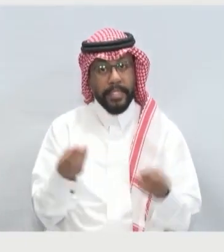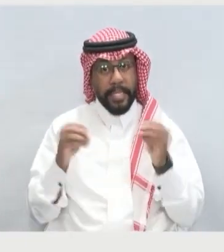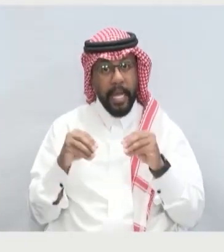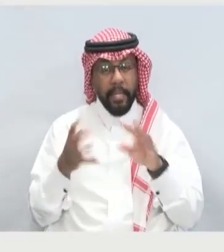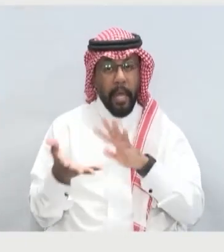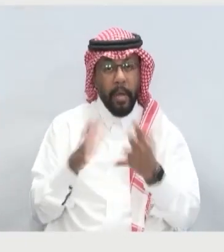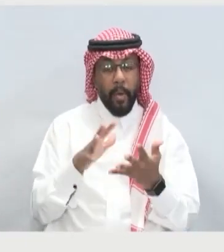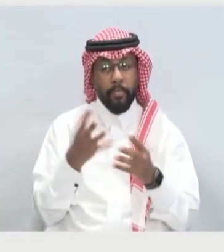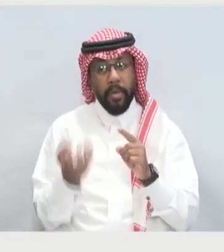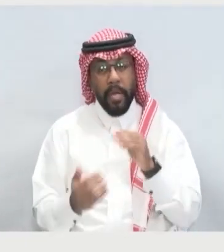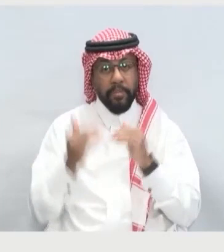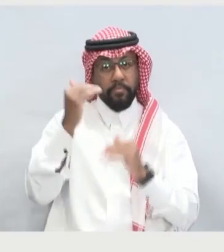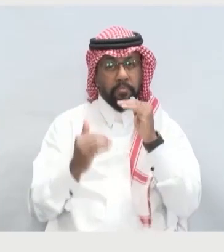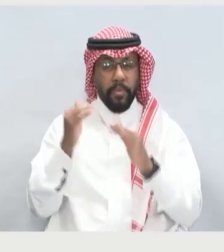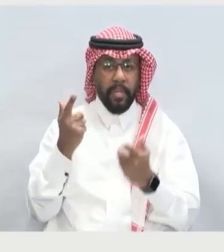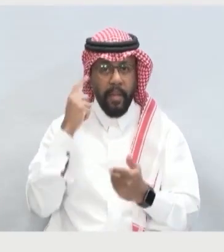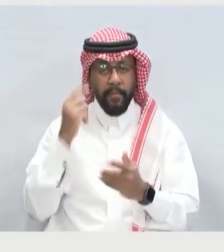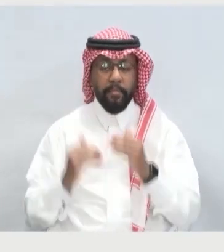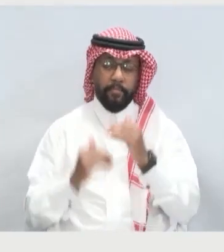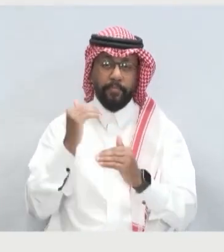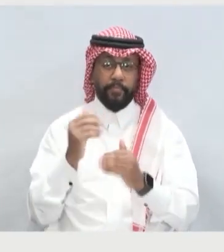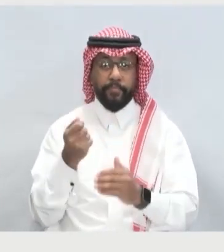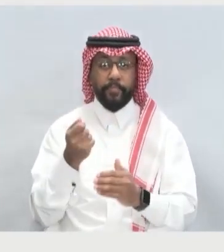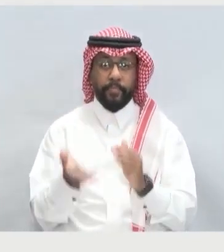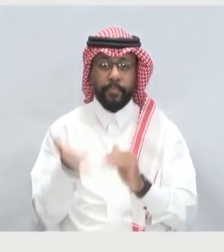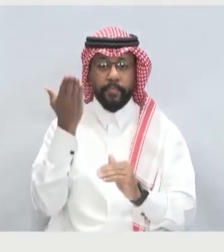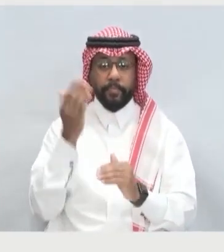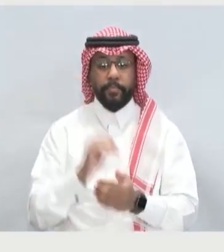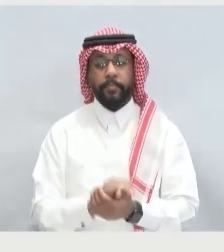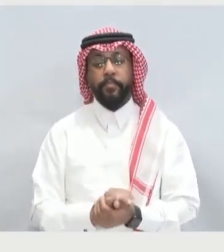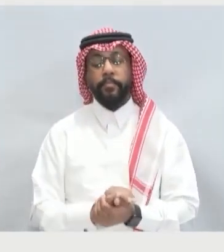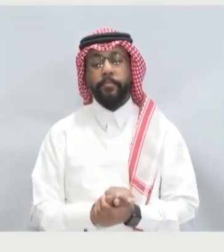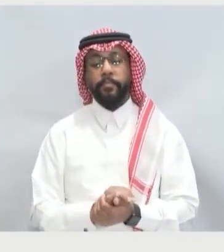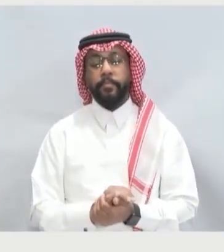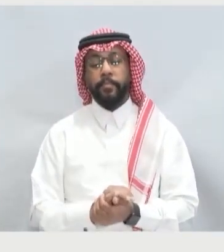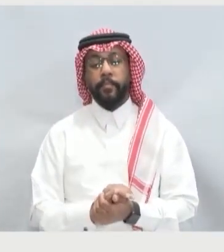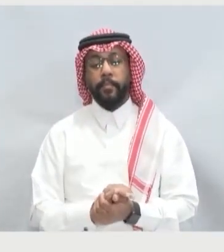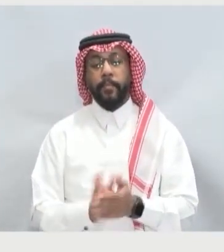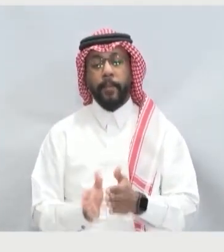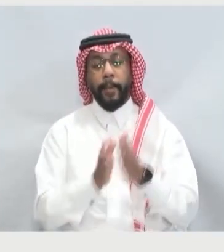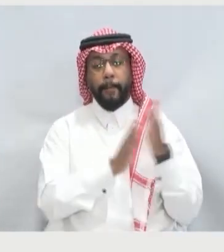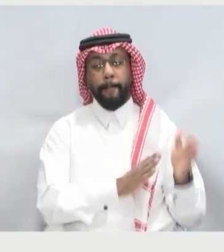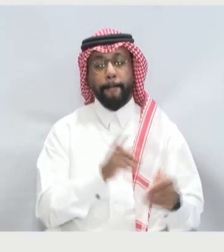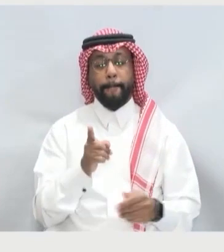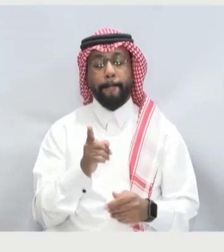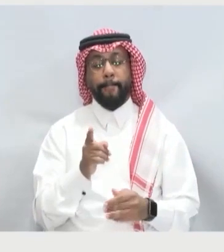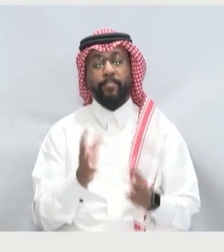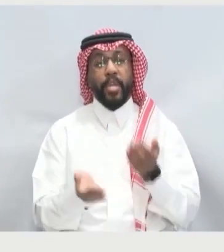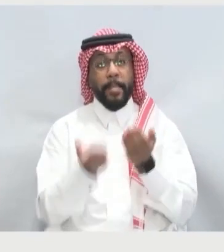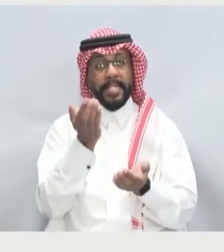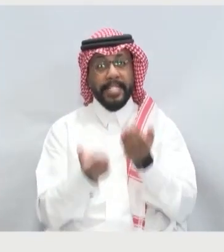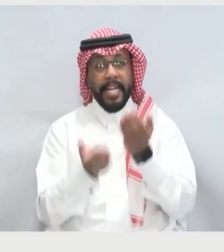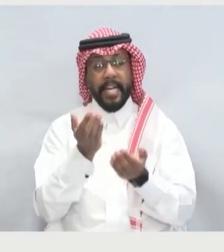يتم وضع تكلفه الشراء او سعر التكلفه اما العنصر متبقي على جانب الاصول في